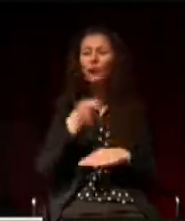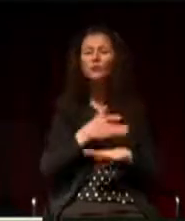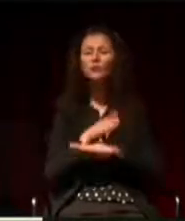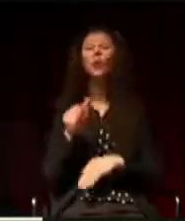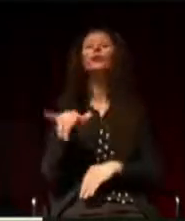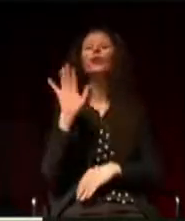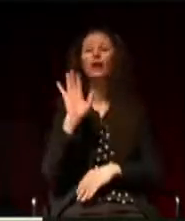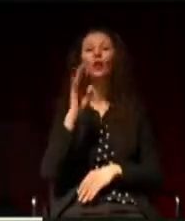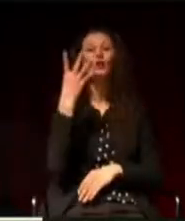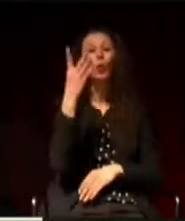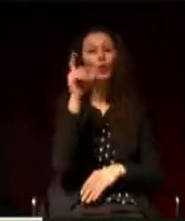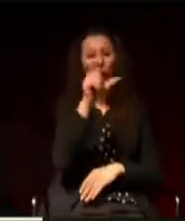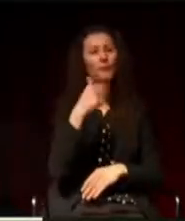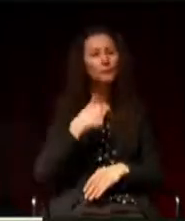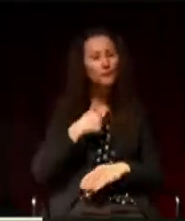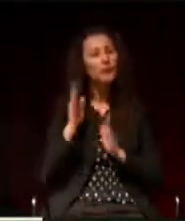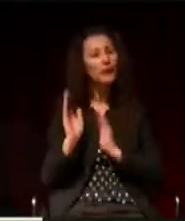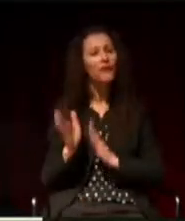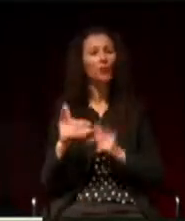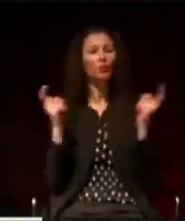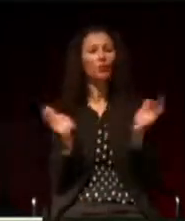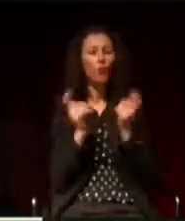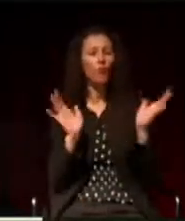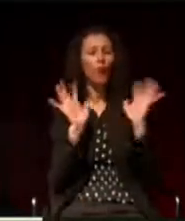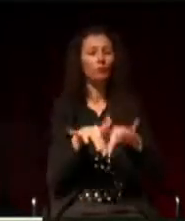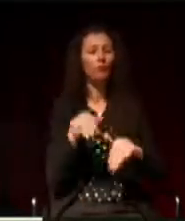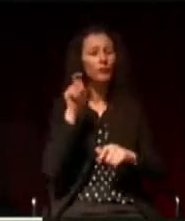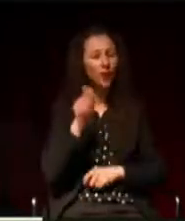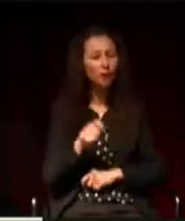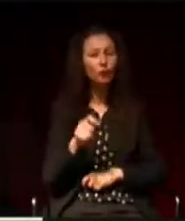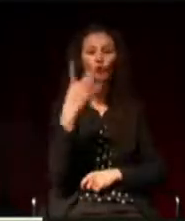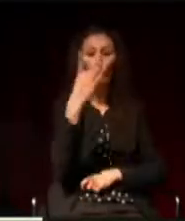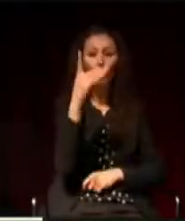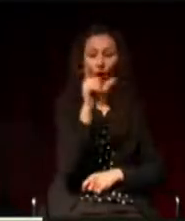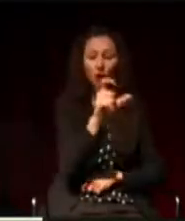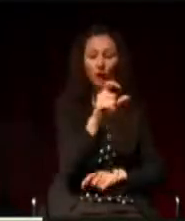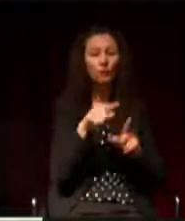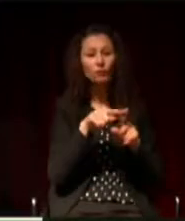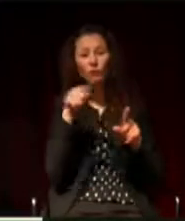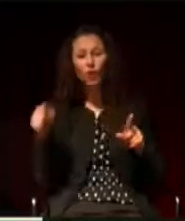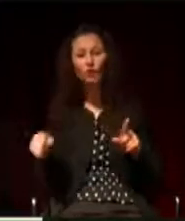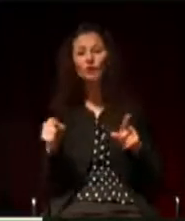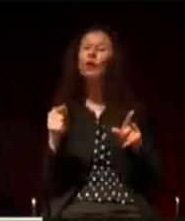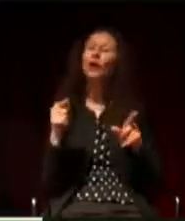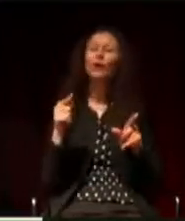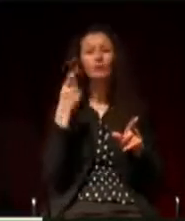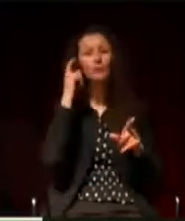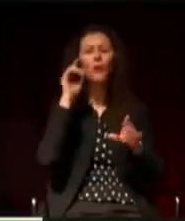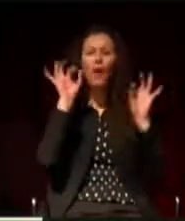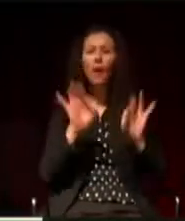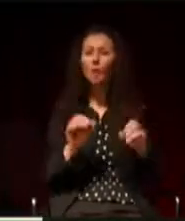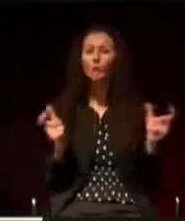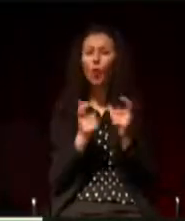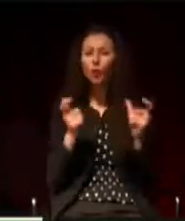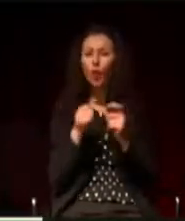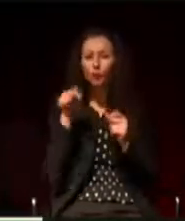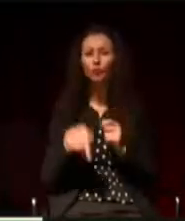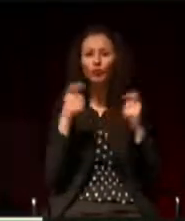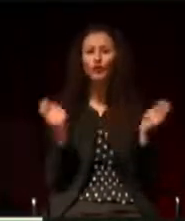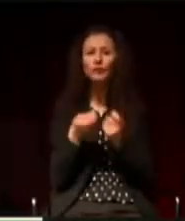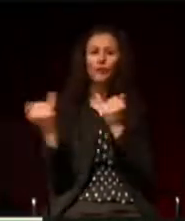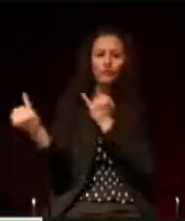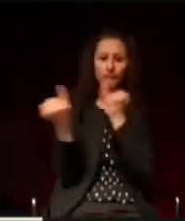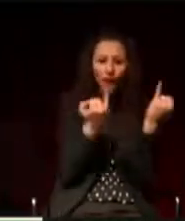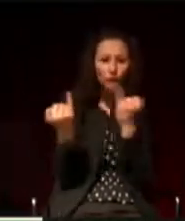değil. Yani 4 aydır biz devamlı toplantılar yapıyoruz. 4 ay boyunca neredeyse hemen hemen her toplantıda bu